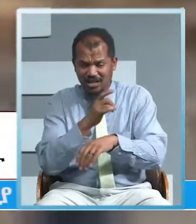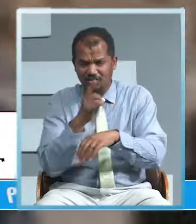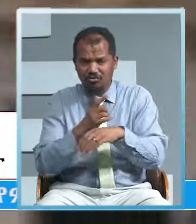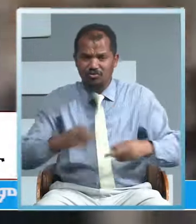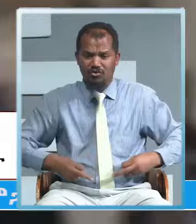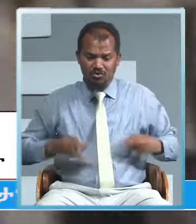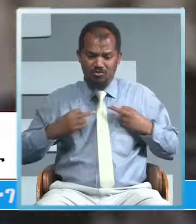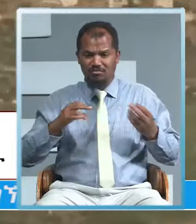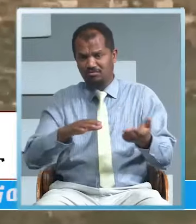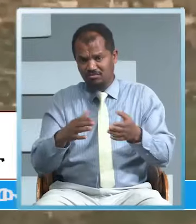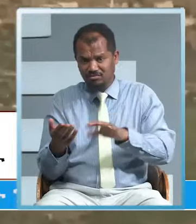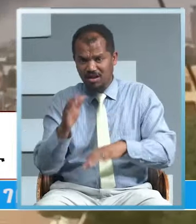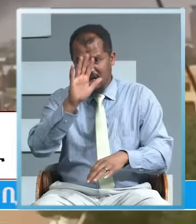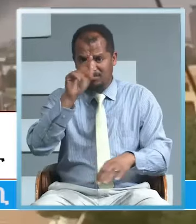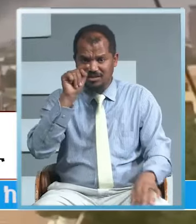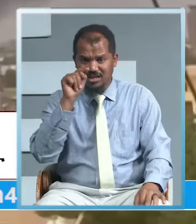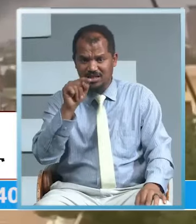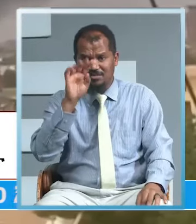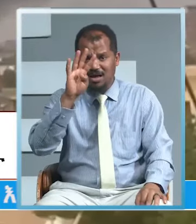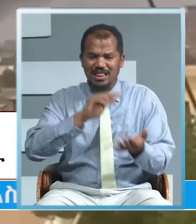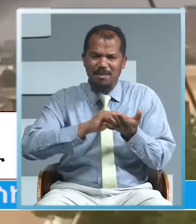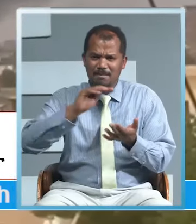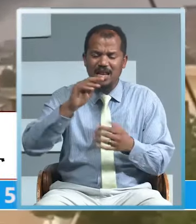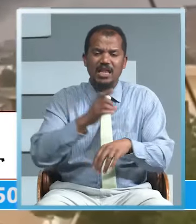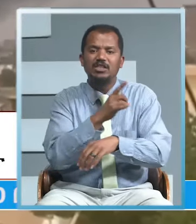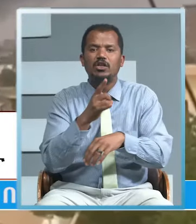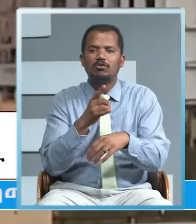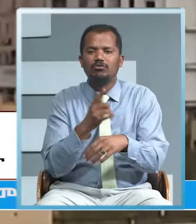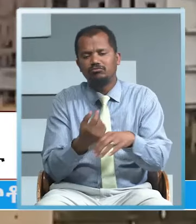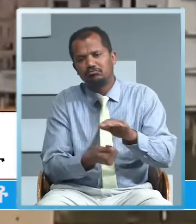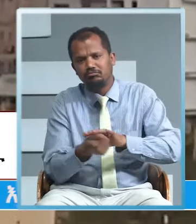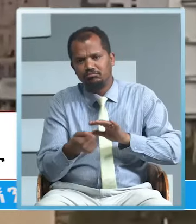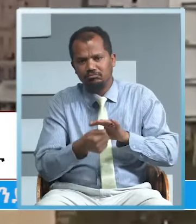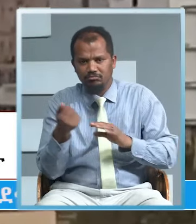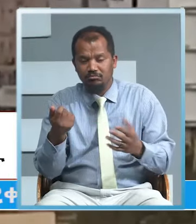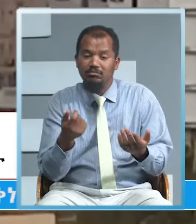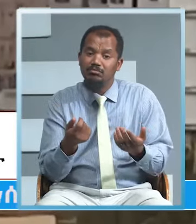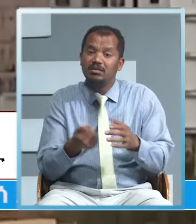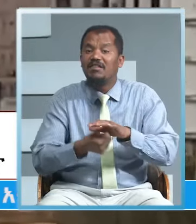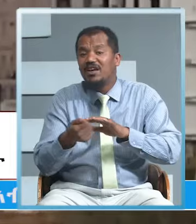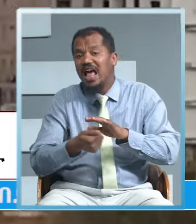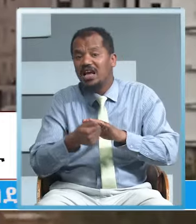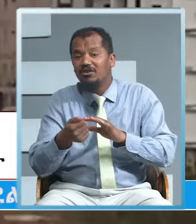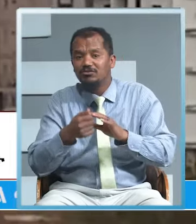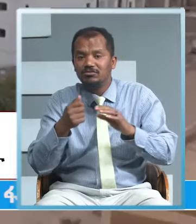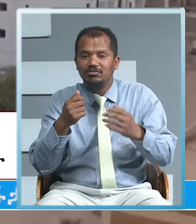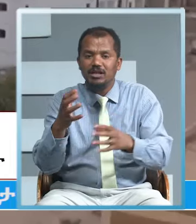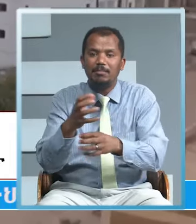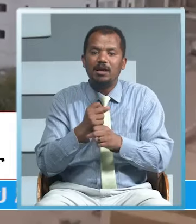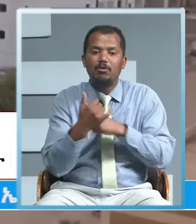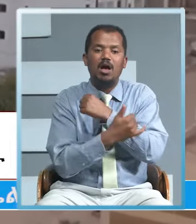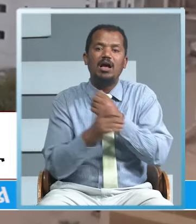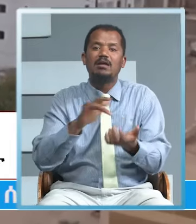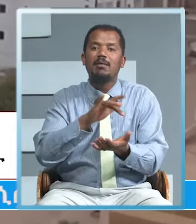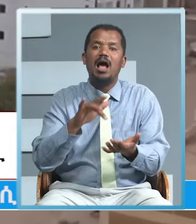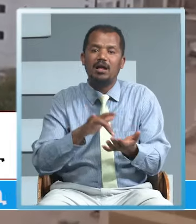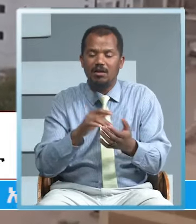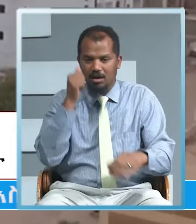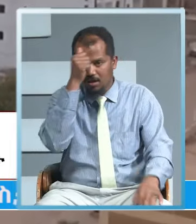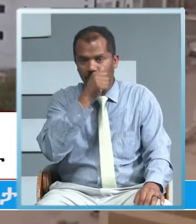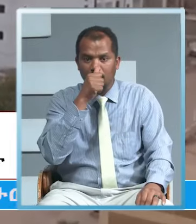ሕይወት ሲቀጥፍ ከ5.4 ሚሊየን በላይ ዜጎችን ደግሞ አፈናቅሏል። ታዲያ ተፈናቃዮችን ከሚያስተናግዱ ሀገራት መካከል